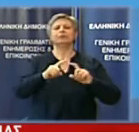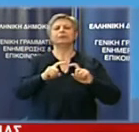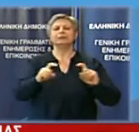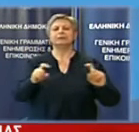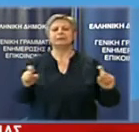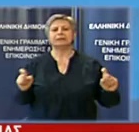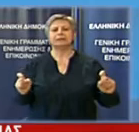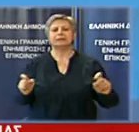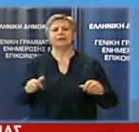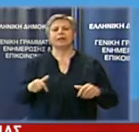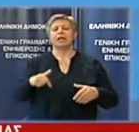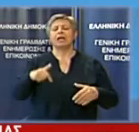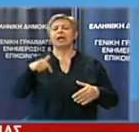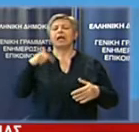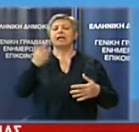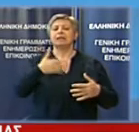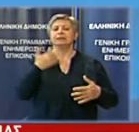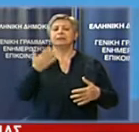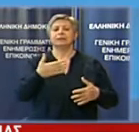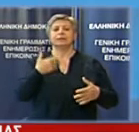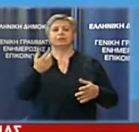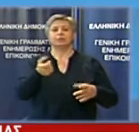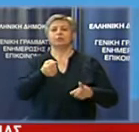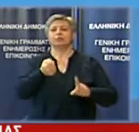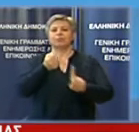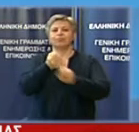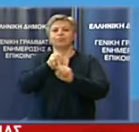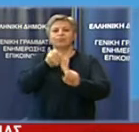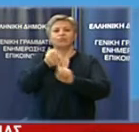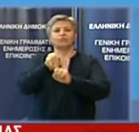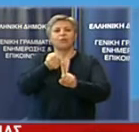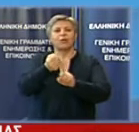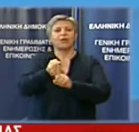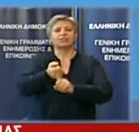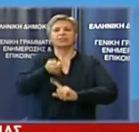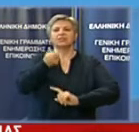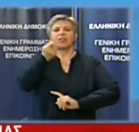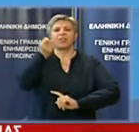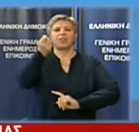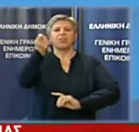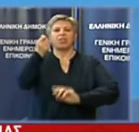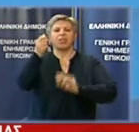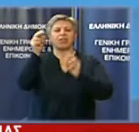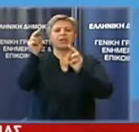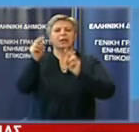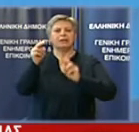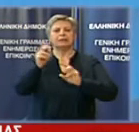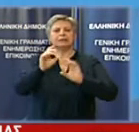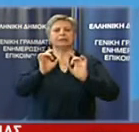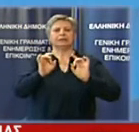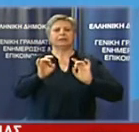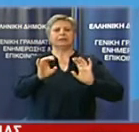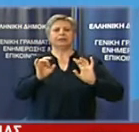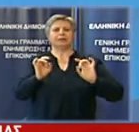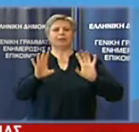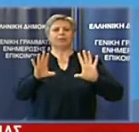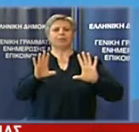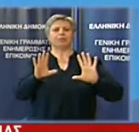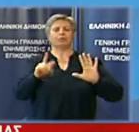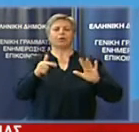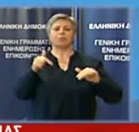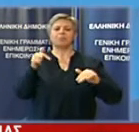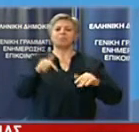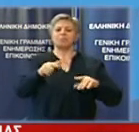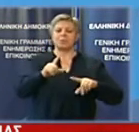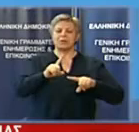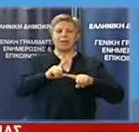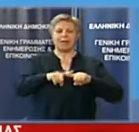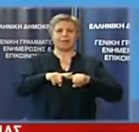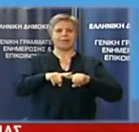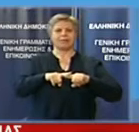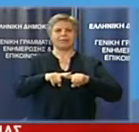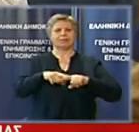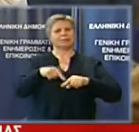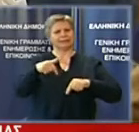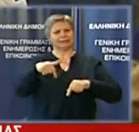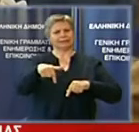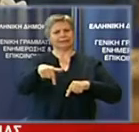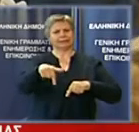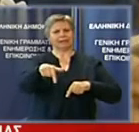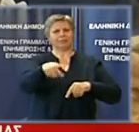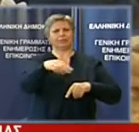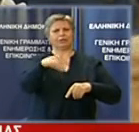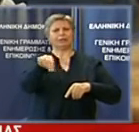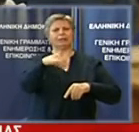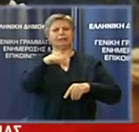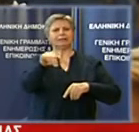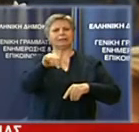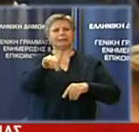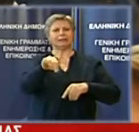σκληρή μάχη για το χρέος, δηλαδή ότι θα αρκεστείτε ενδεχομένως το Eurogroup της Τρίτης να